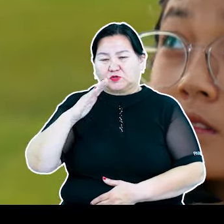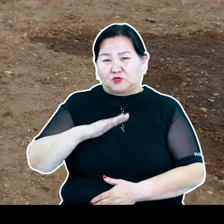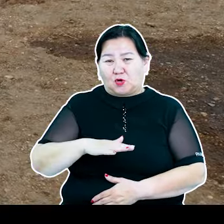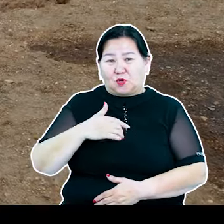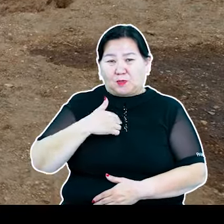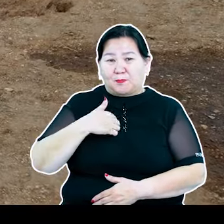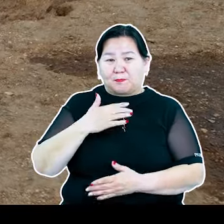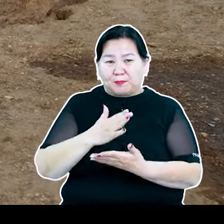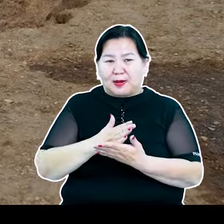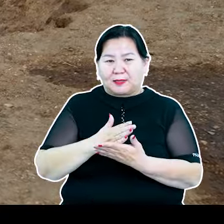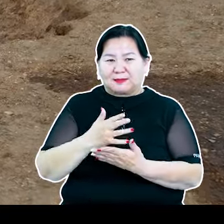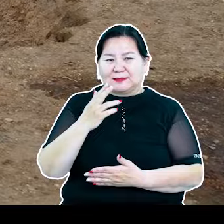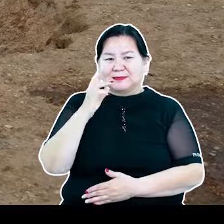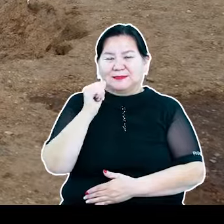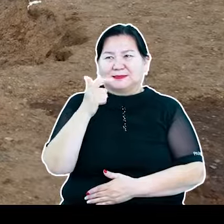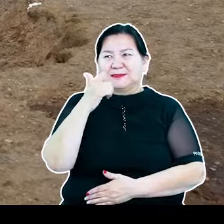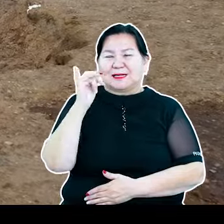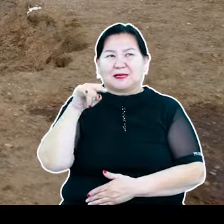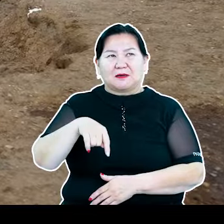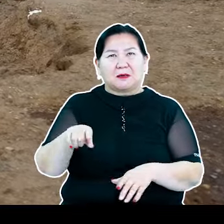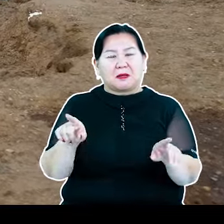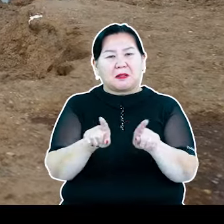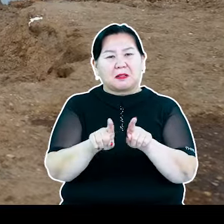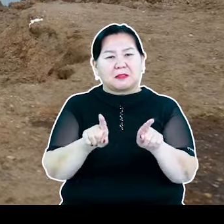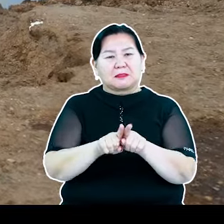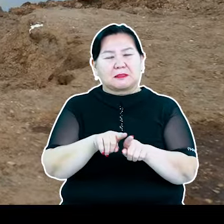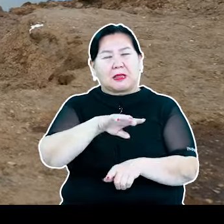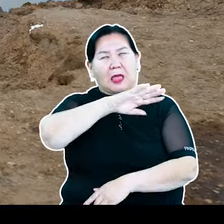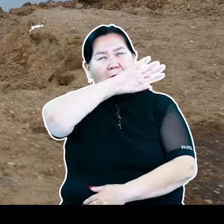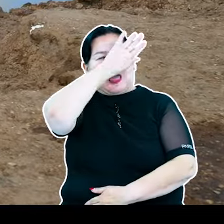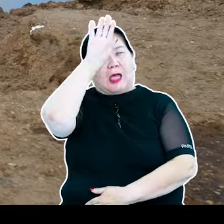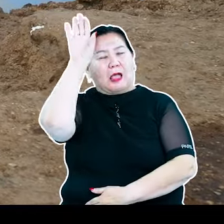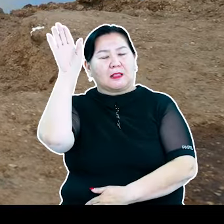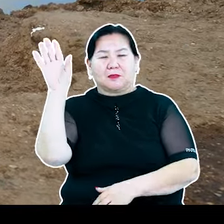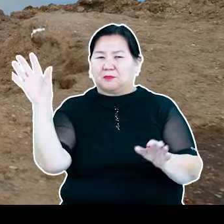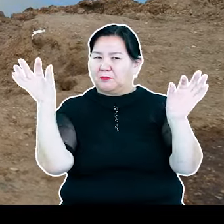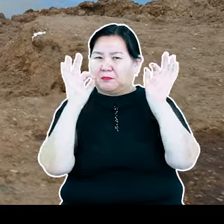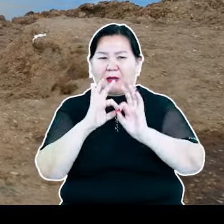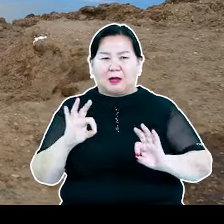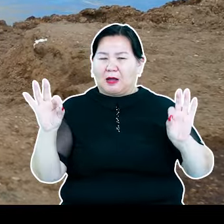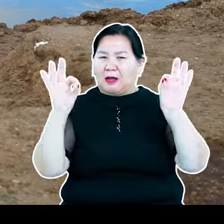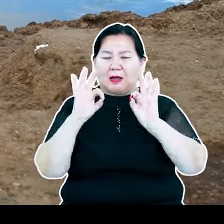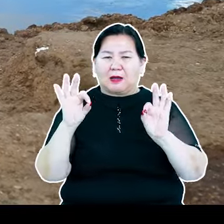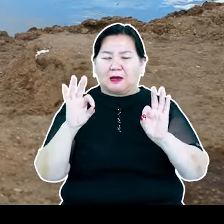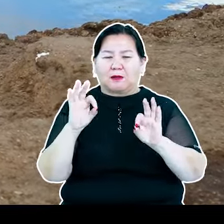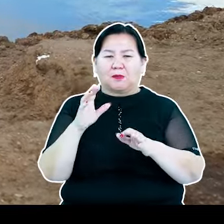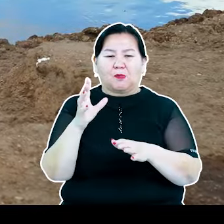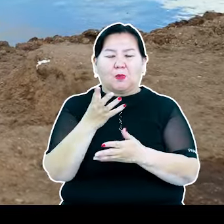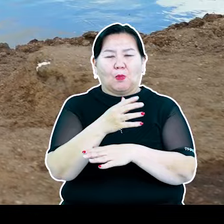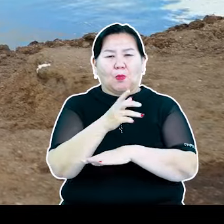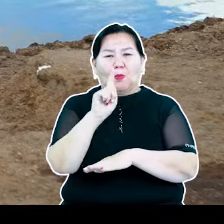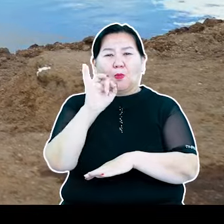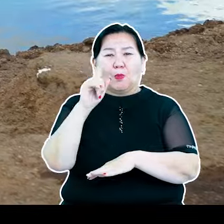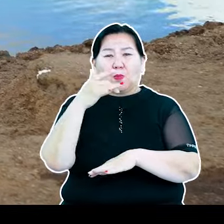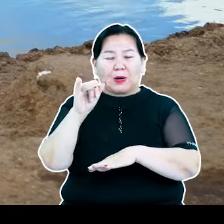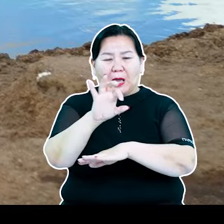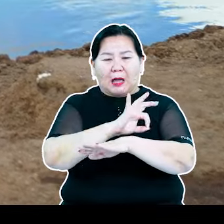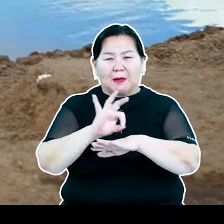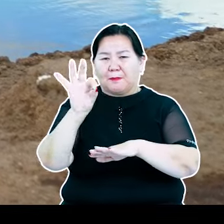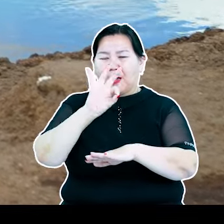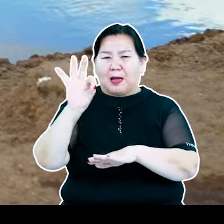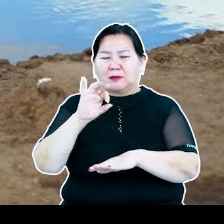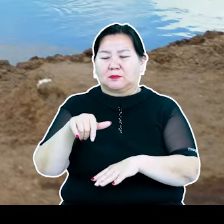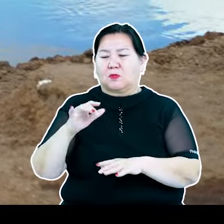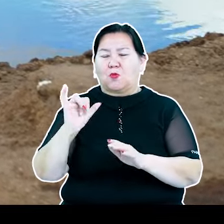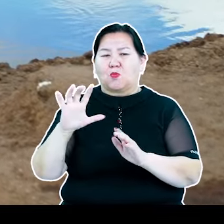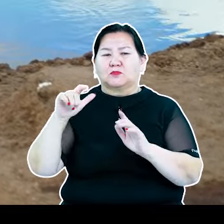байхад цагаагаар одооных шиг ийм их халуун нартай хуурай байгаагүй болохоор энэ